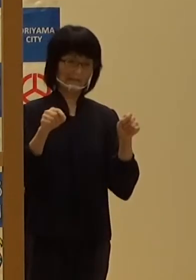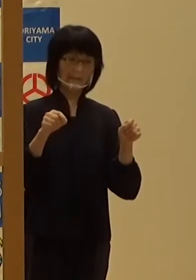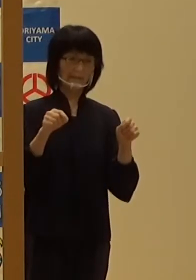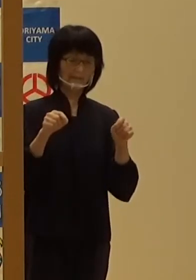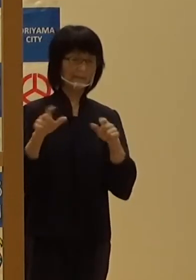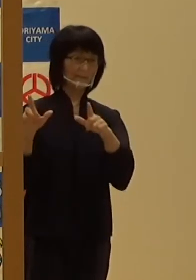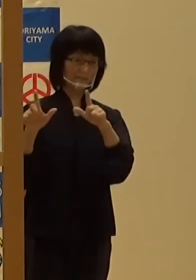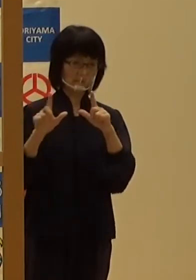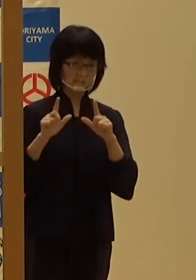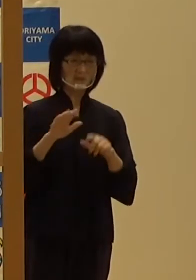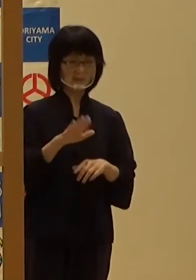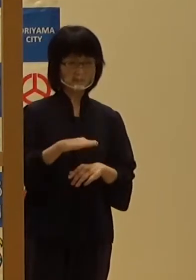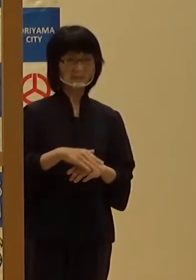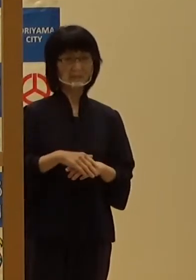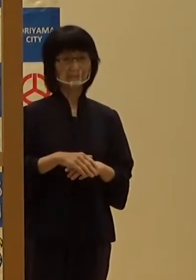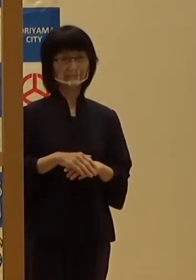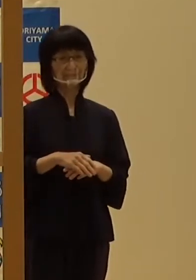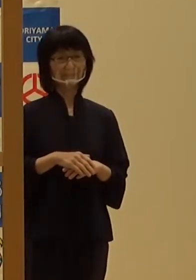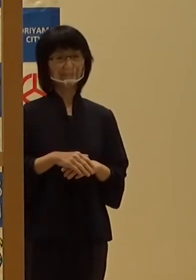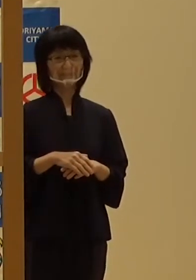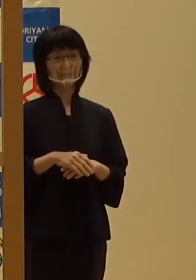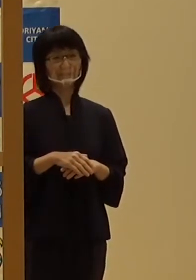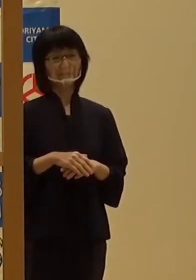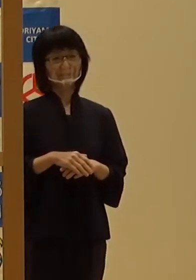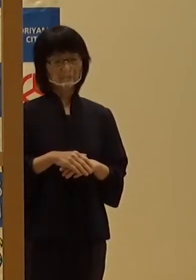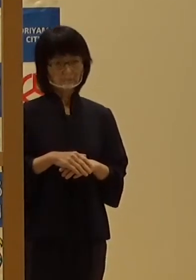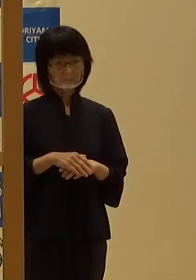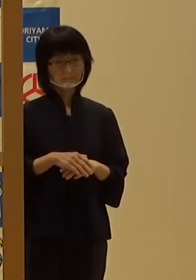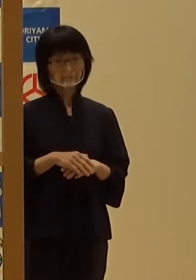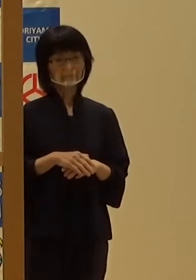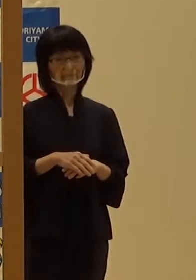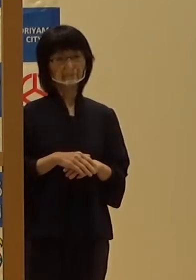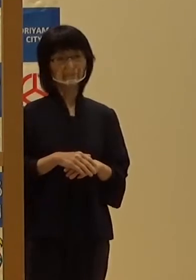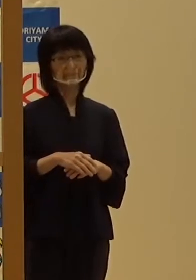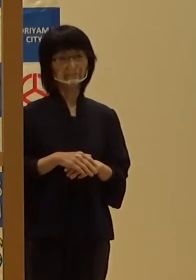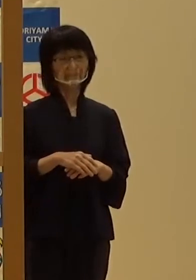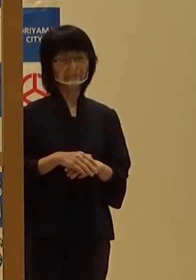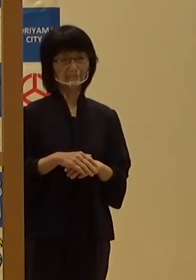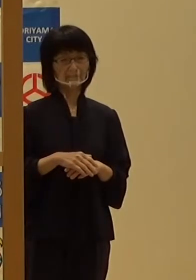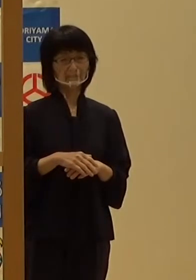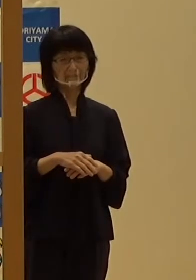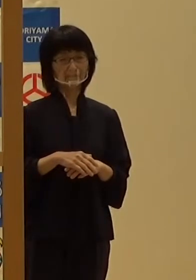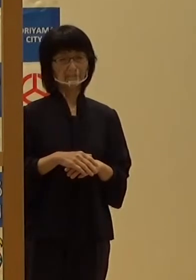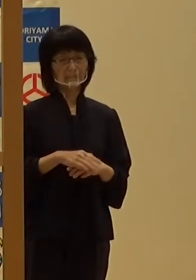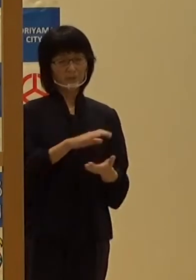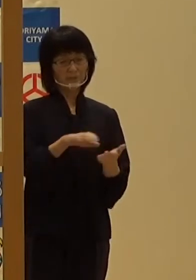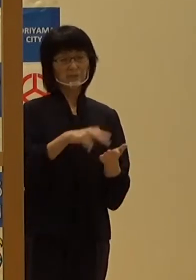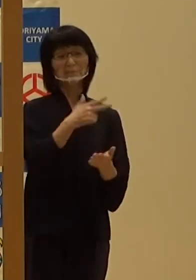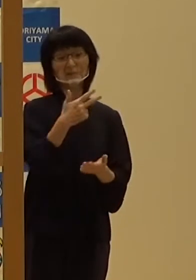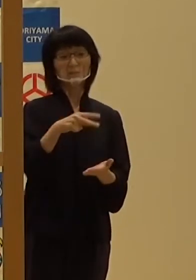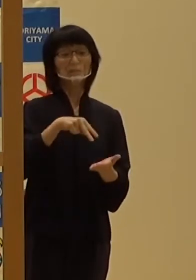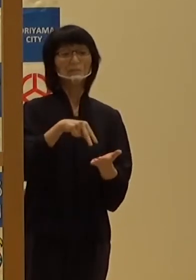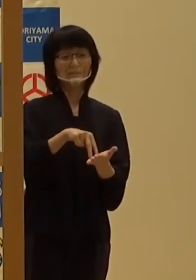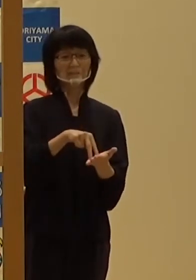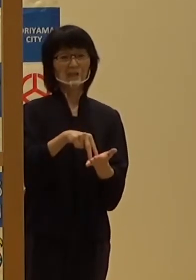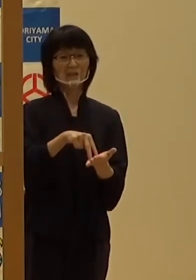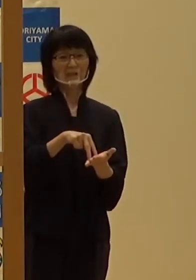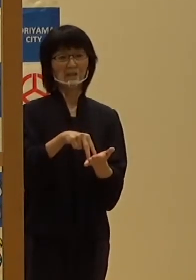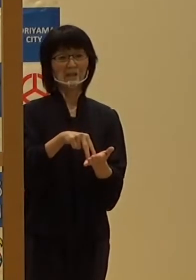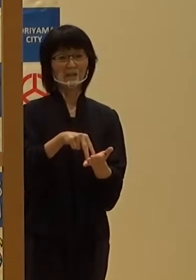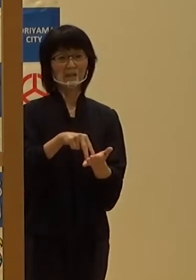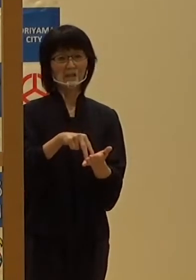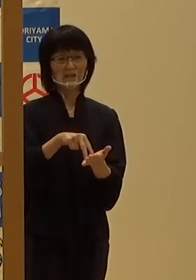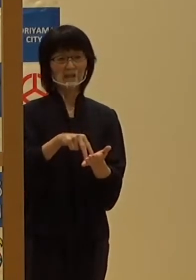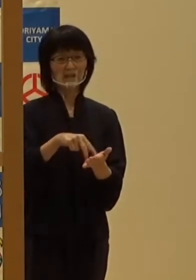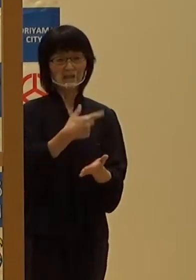をいただいたところでございます。当該答申を踏まえまして、 本市といたしましては、大